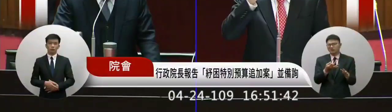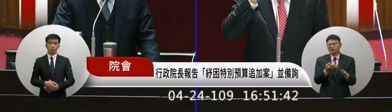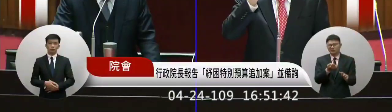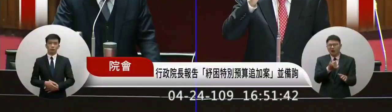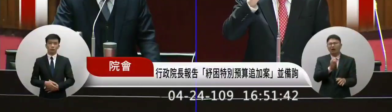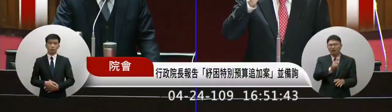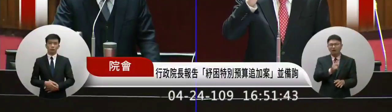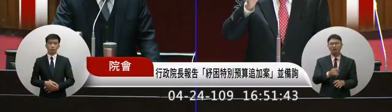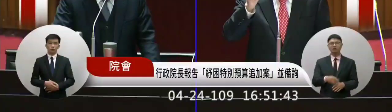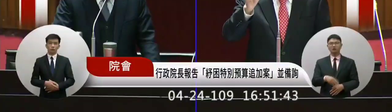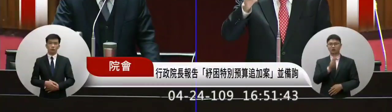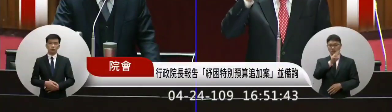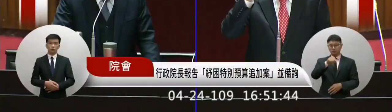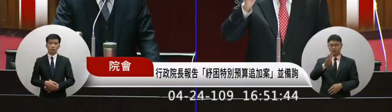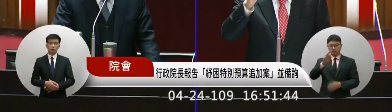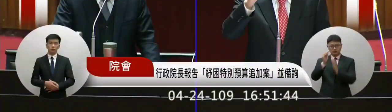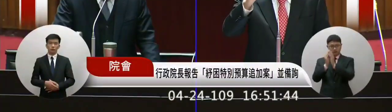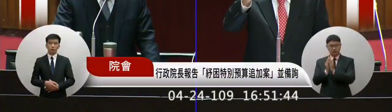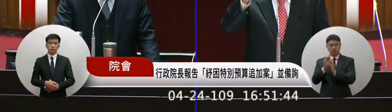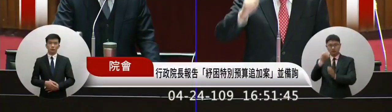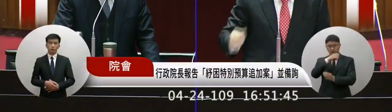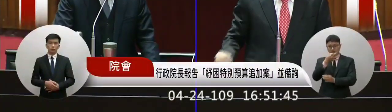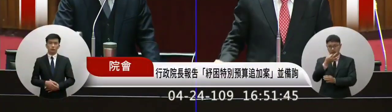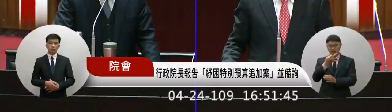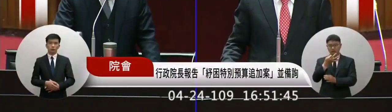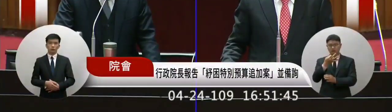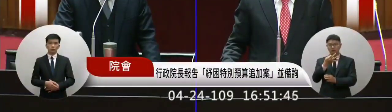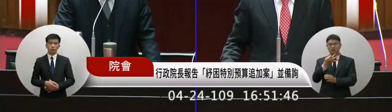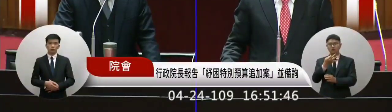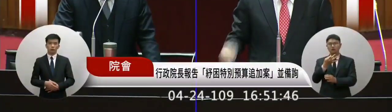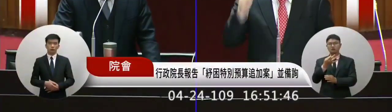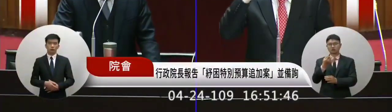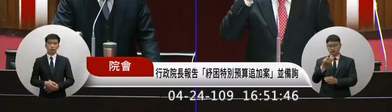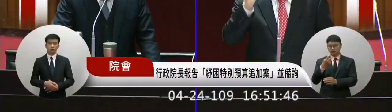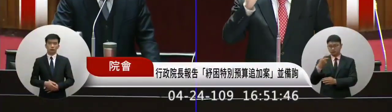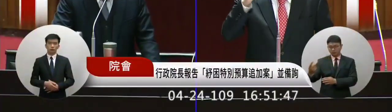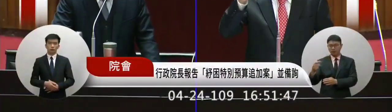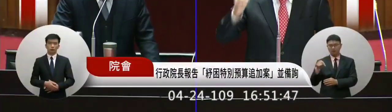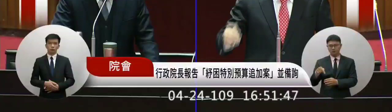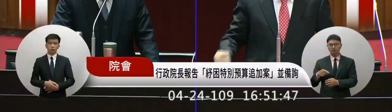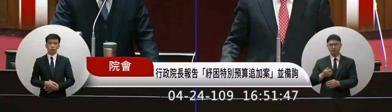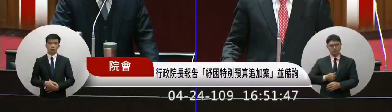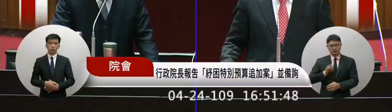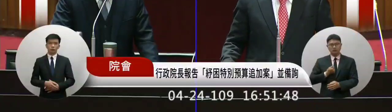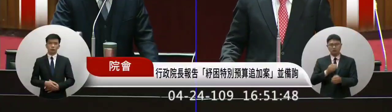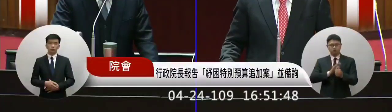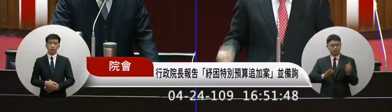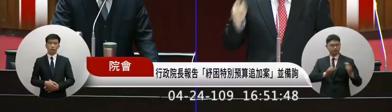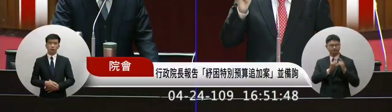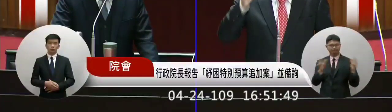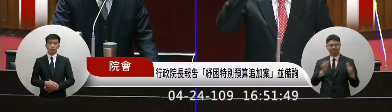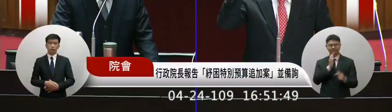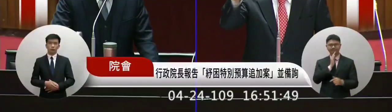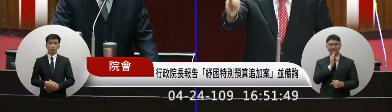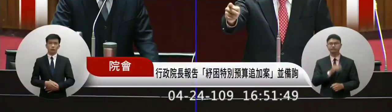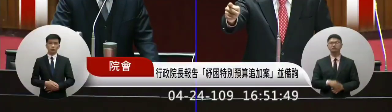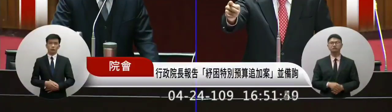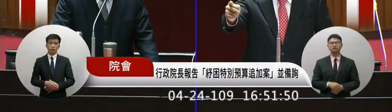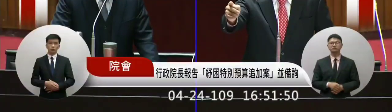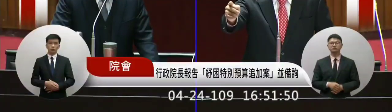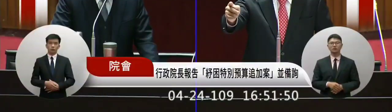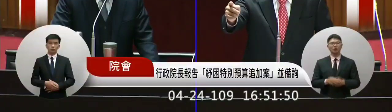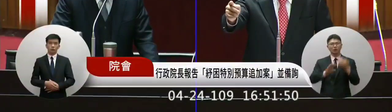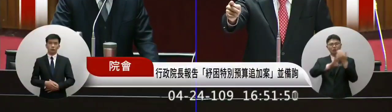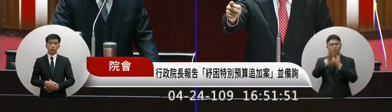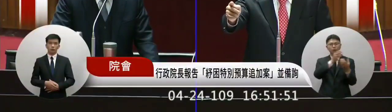现在3.4兆台币对海外的放贷，这个问题是非常非常的严重，而且海外的